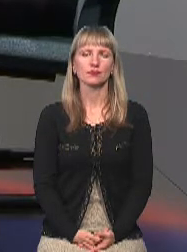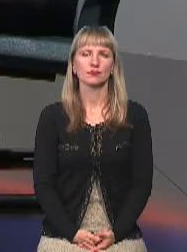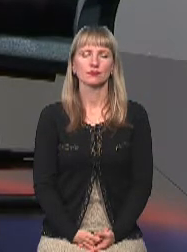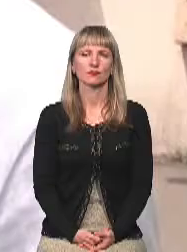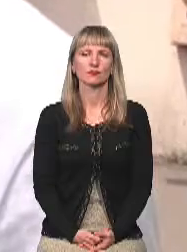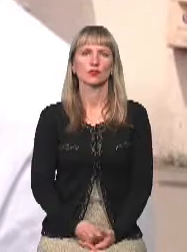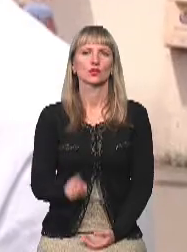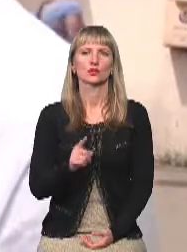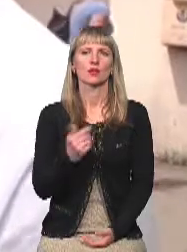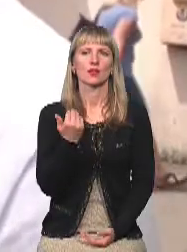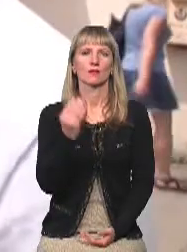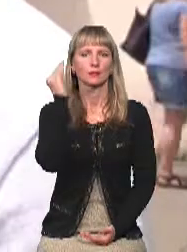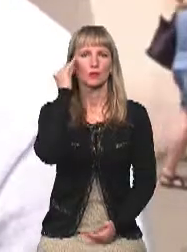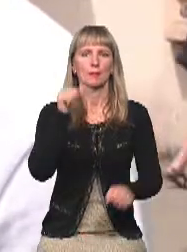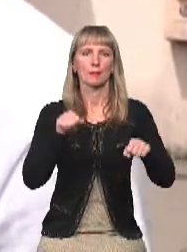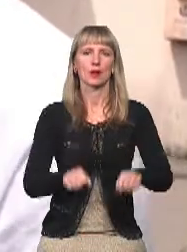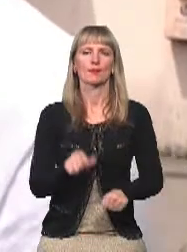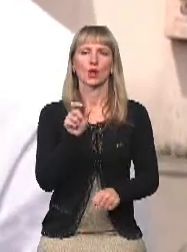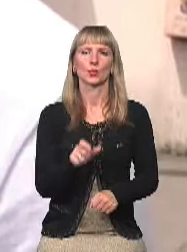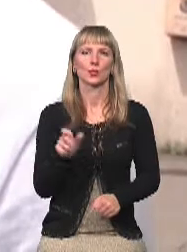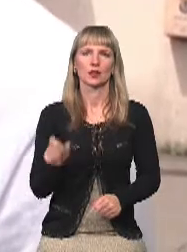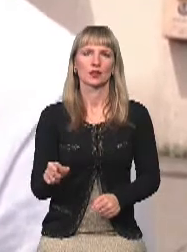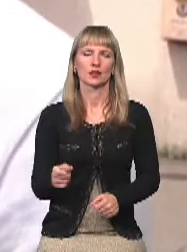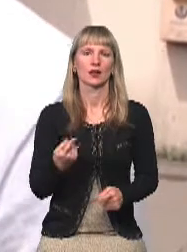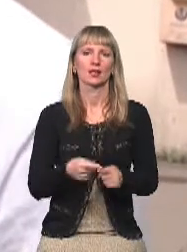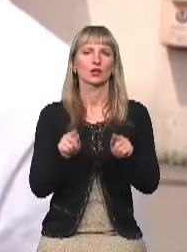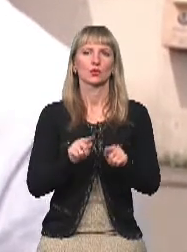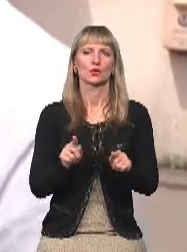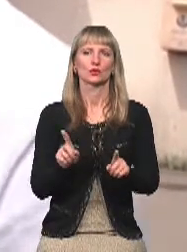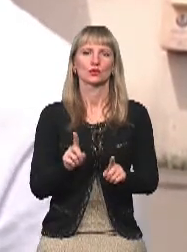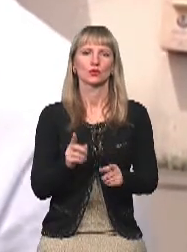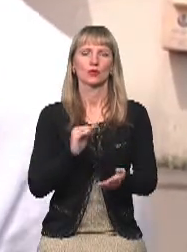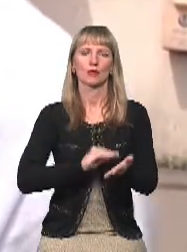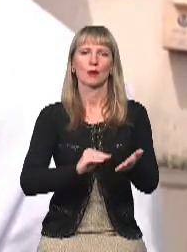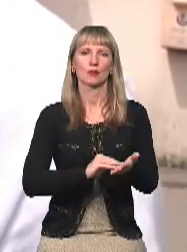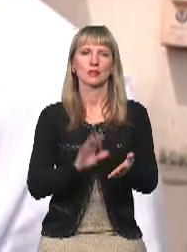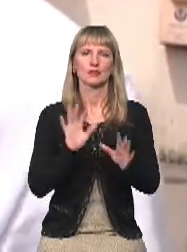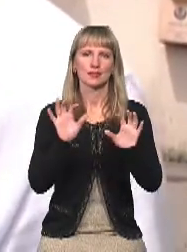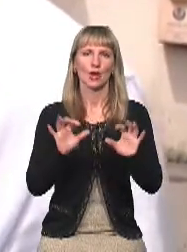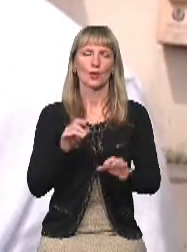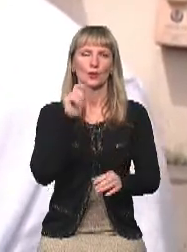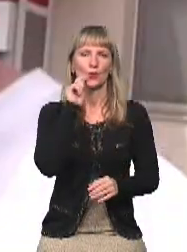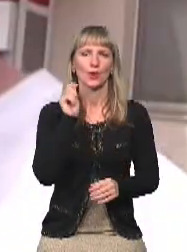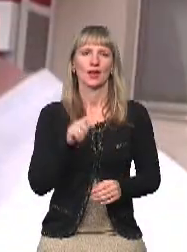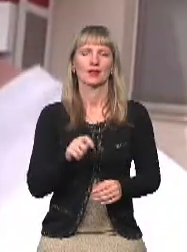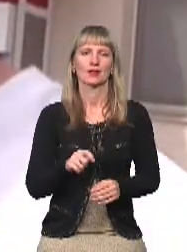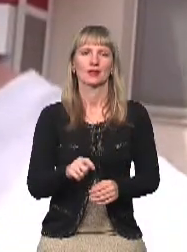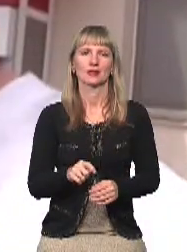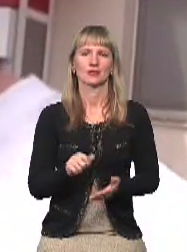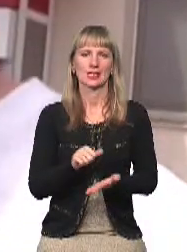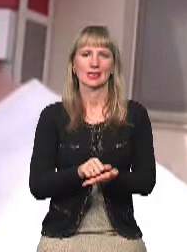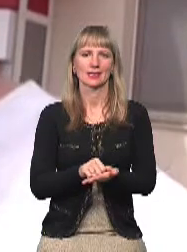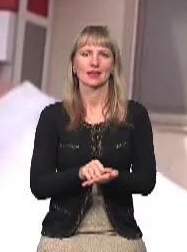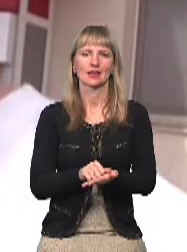Що таке, на вашу думку, права людини? Права людини – це те, що прописано в Конституції, як на мене. Тобто те, що